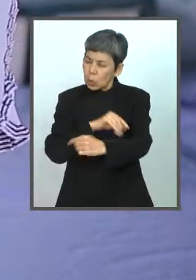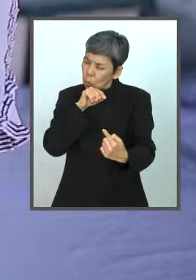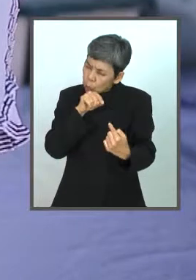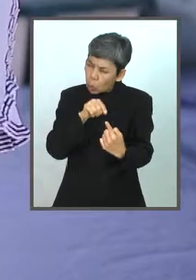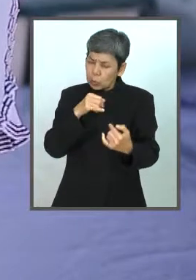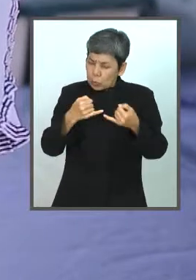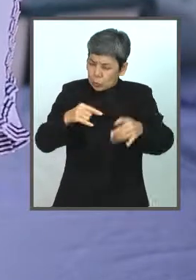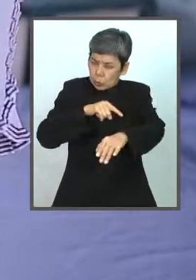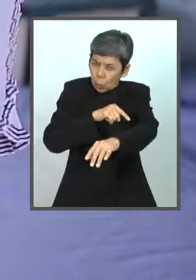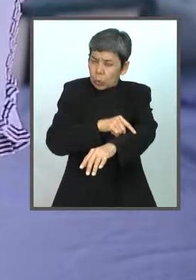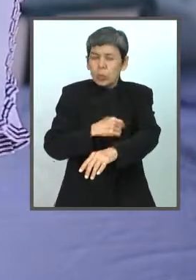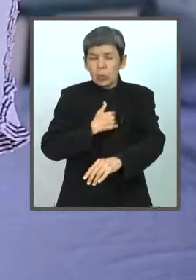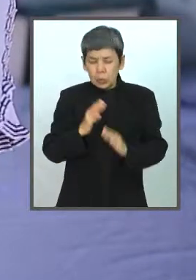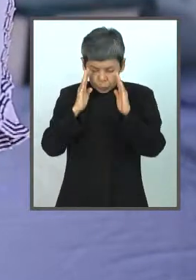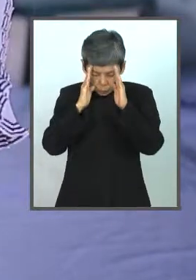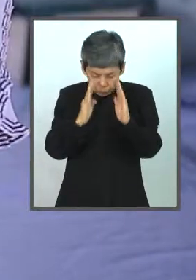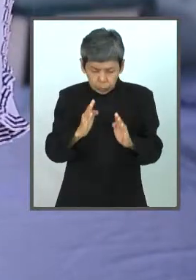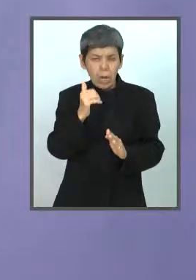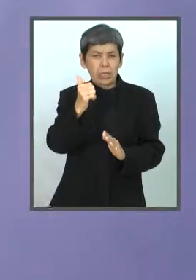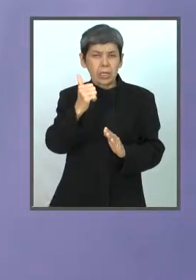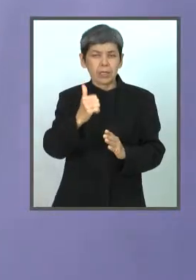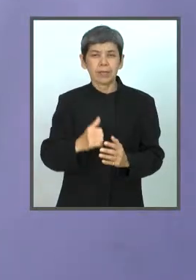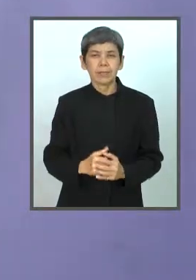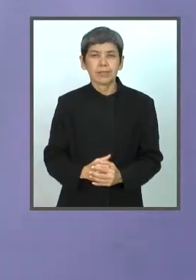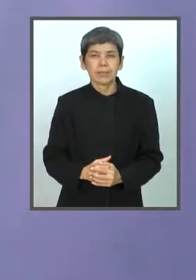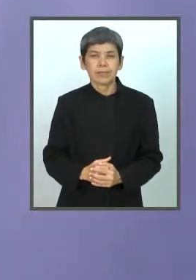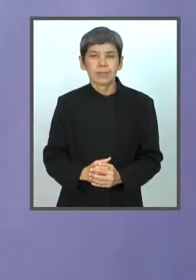เส้นและสมาธิดีเขาจะพูดกันอย่างนี้ค่ะ